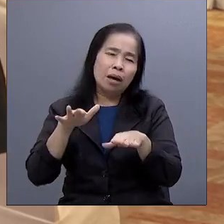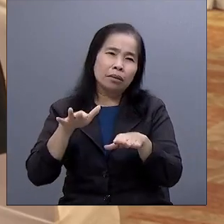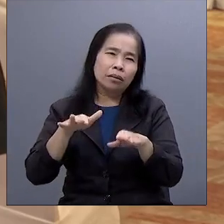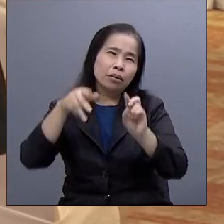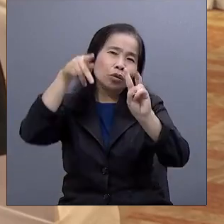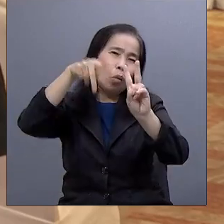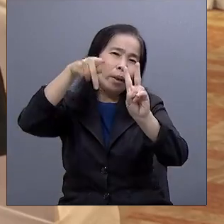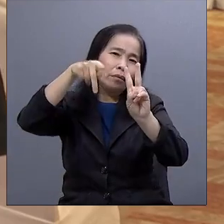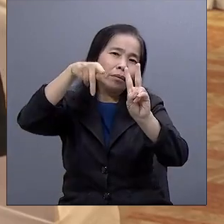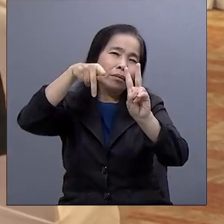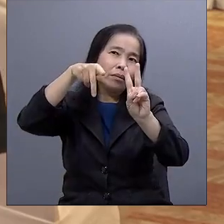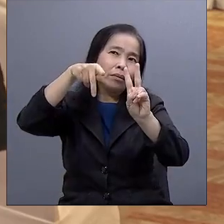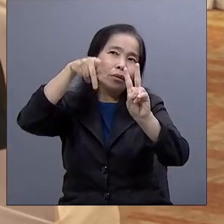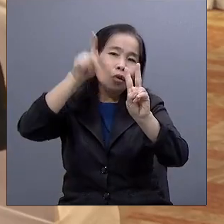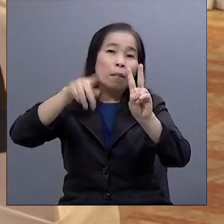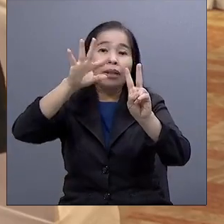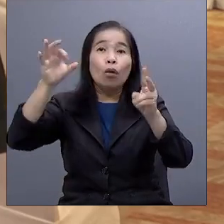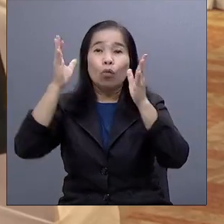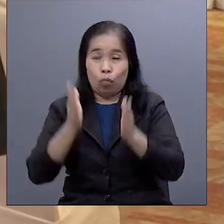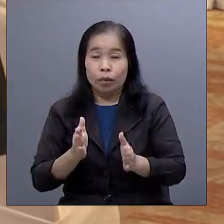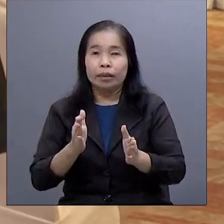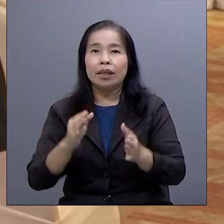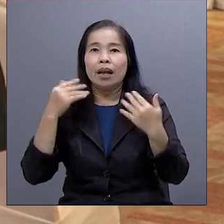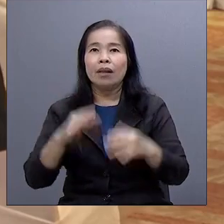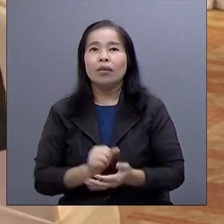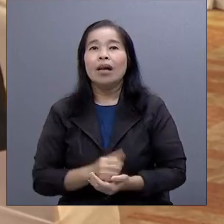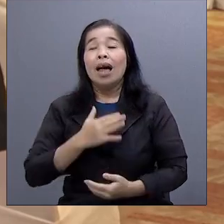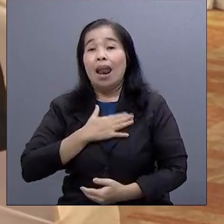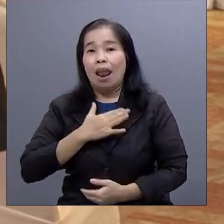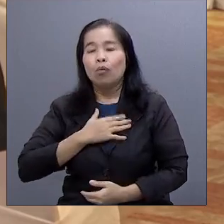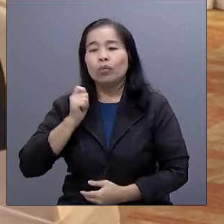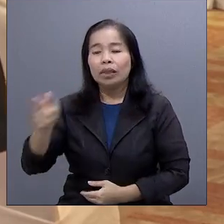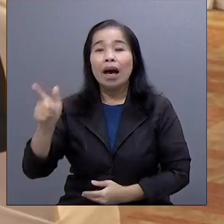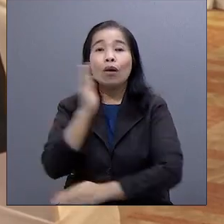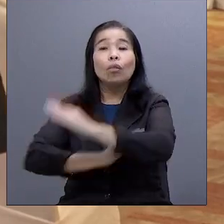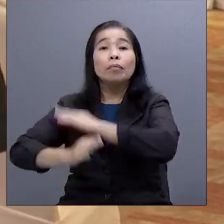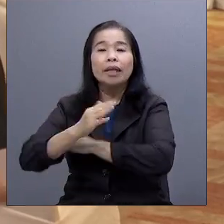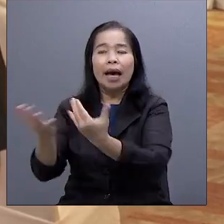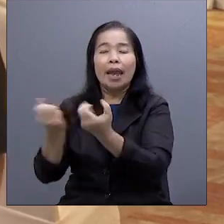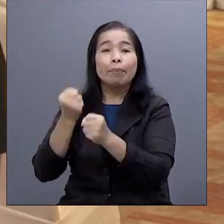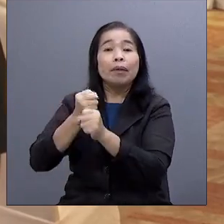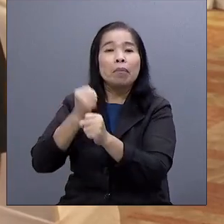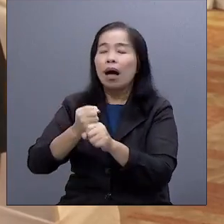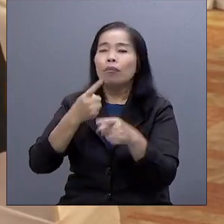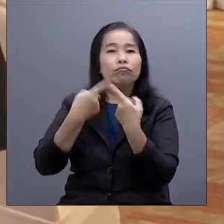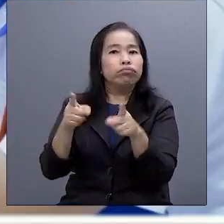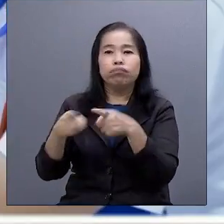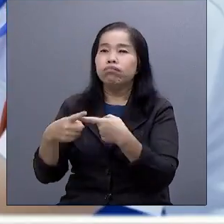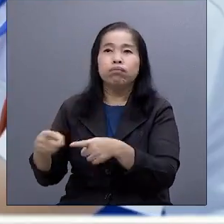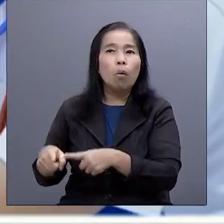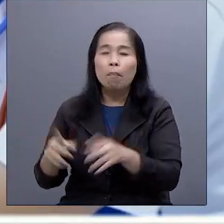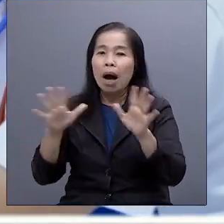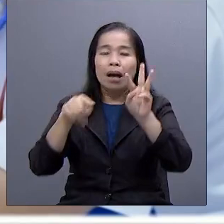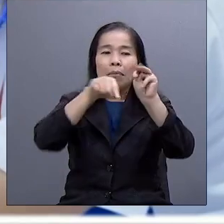900 คนแล้็เราจางงานคนพิการในหลากหลายมาตานะคะ